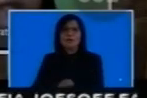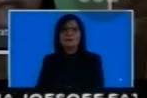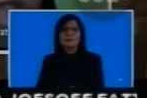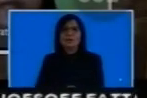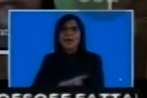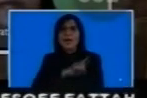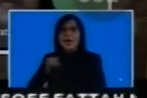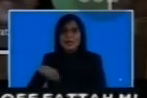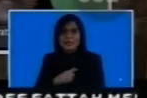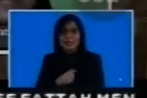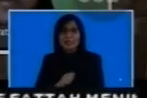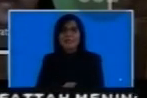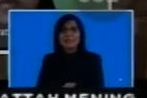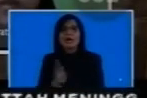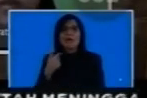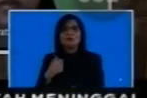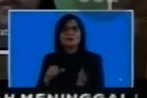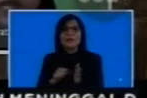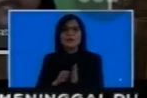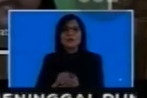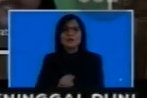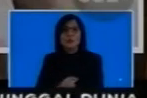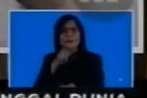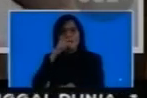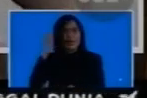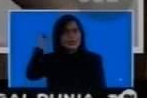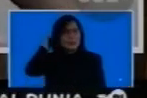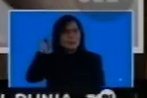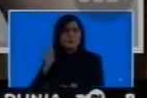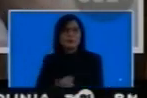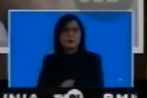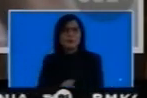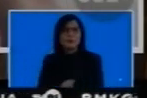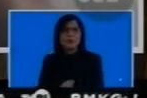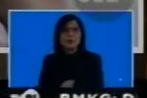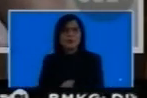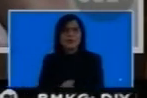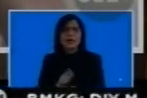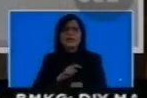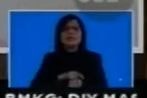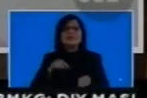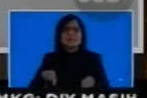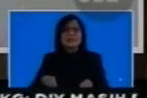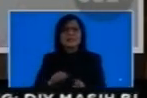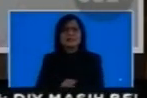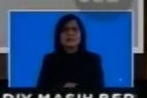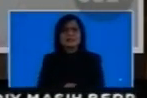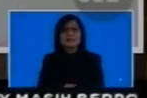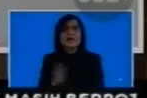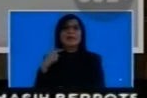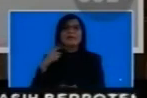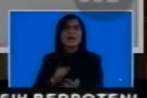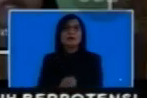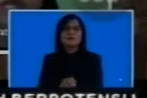bisa membantu orang tua, dan di waktu seperti ini kita harus mengandalkan internet dengan